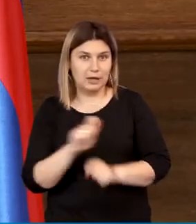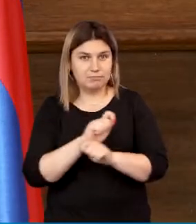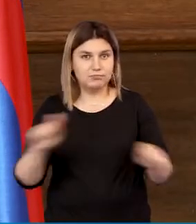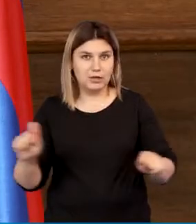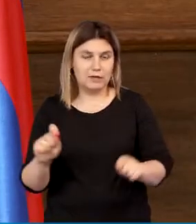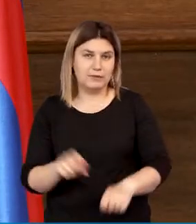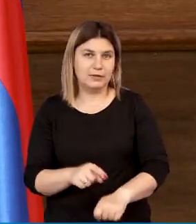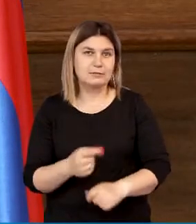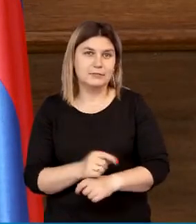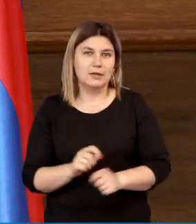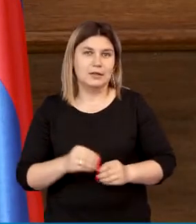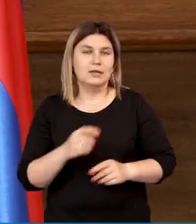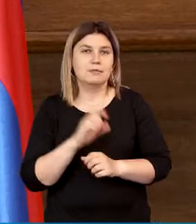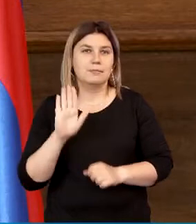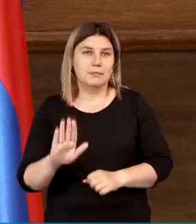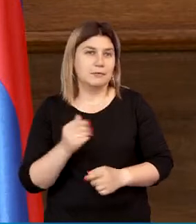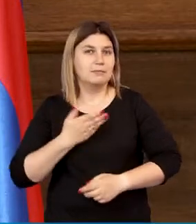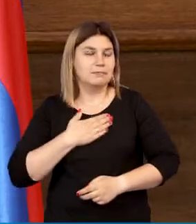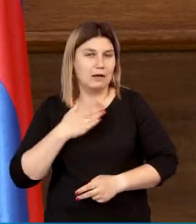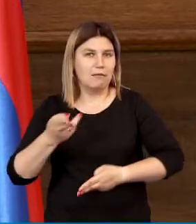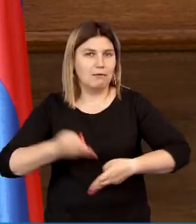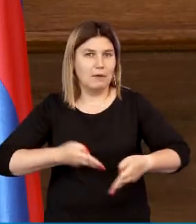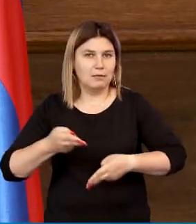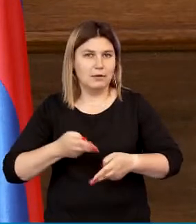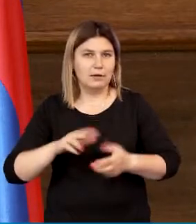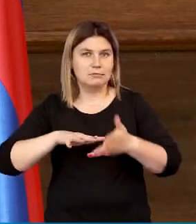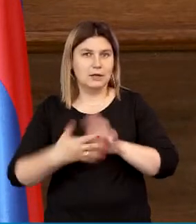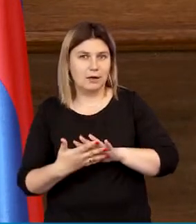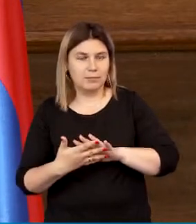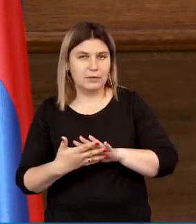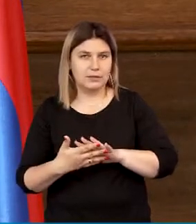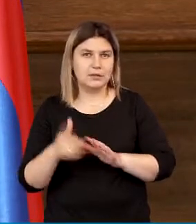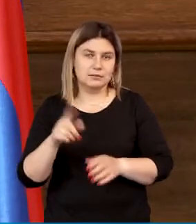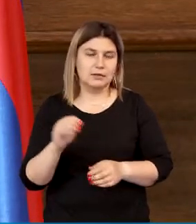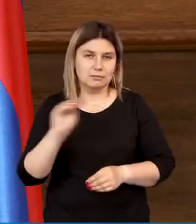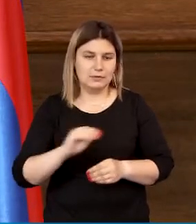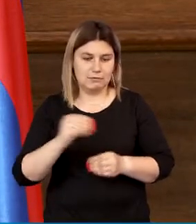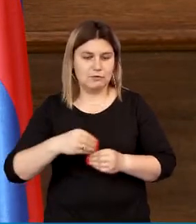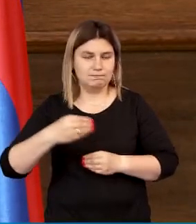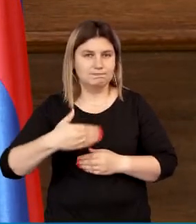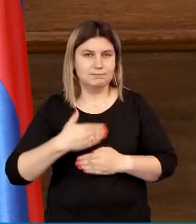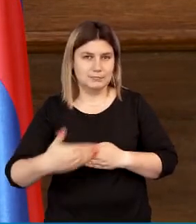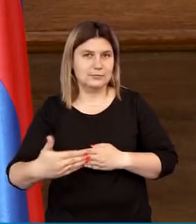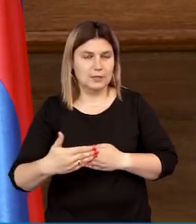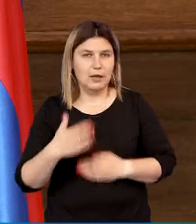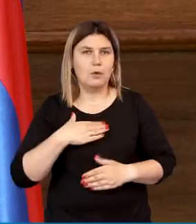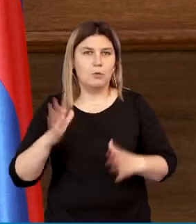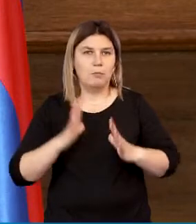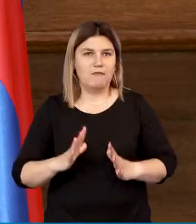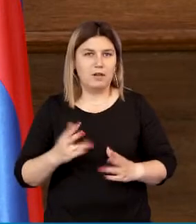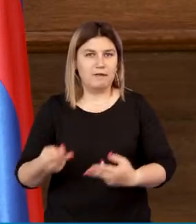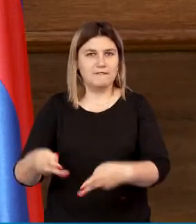w pracy z uwagi na zabieg kolana i rehabilitację, którą jeszcze cały czas przechodzę, ale już powoli też wracam